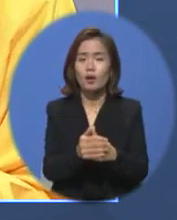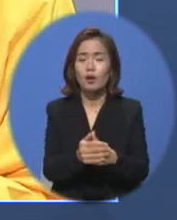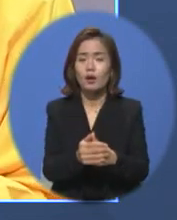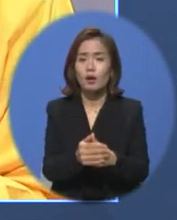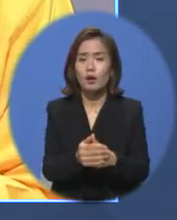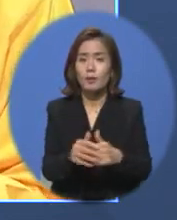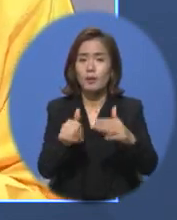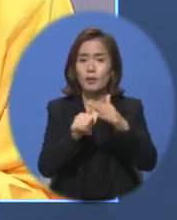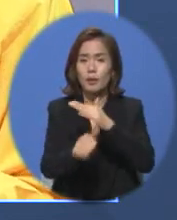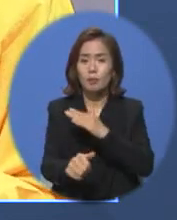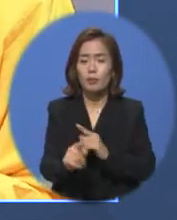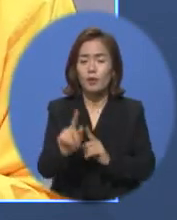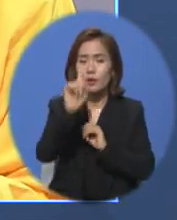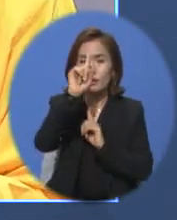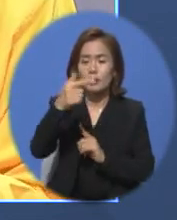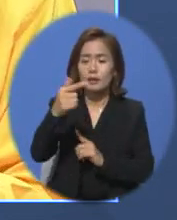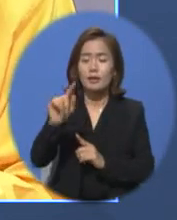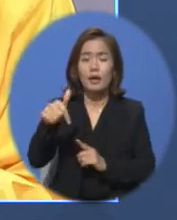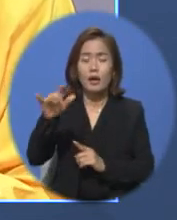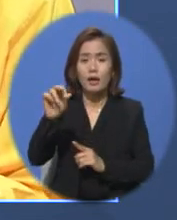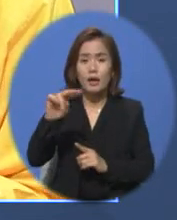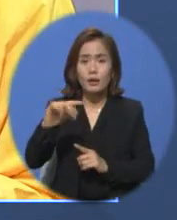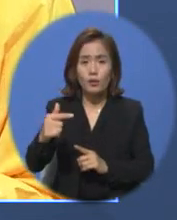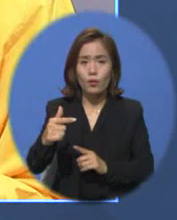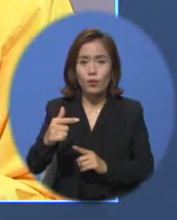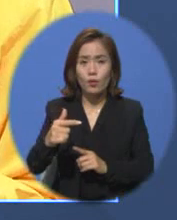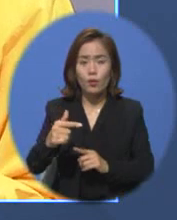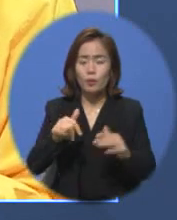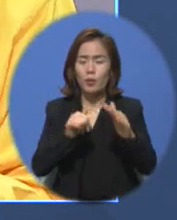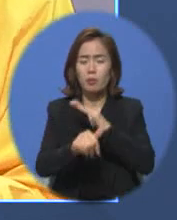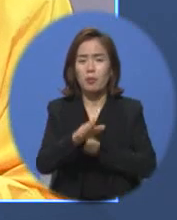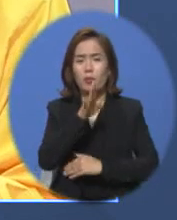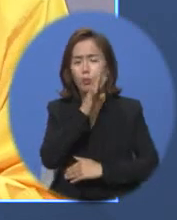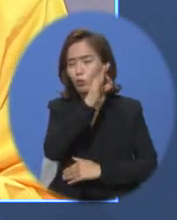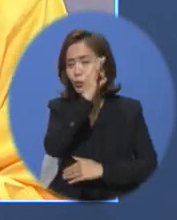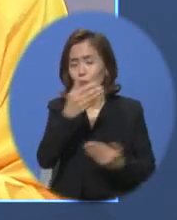호남지역대선후보이자선거운동 위원장인이낙연의원은더불어